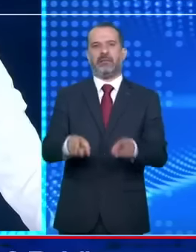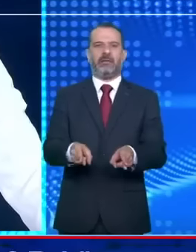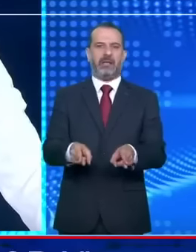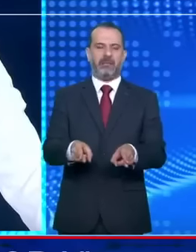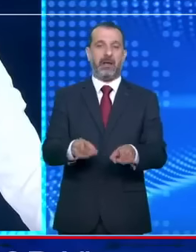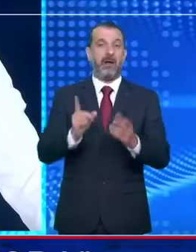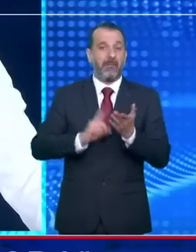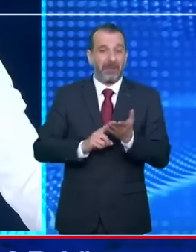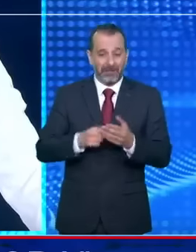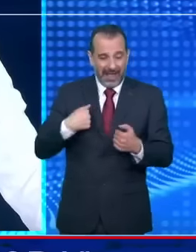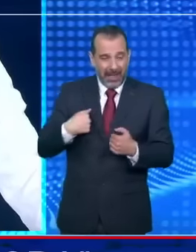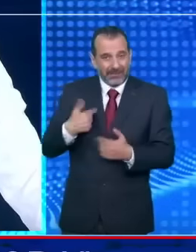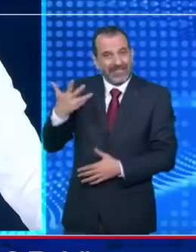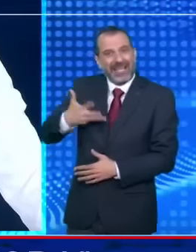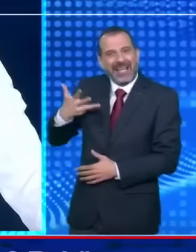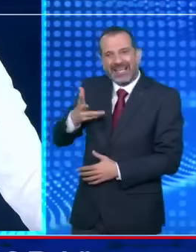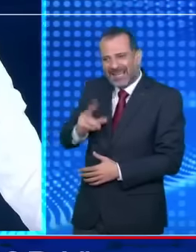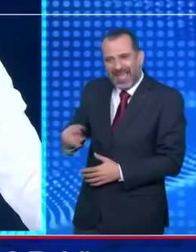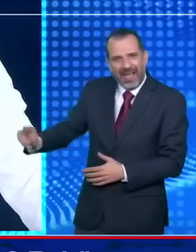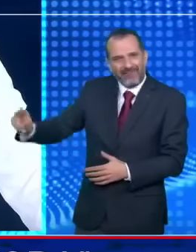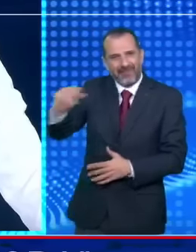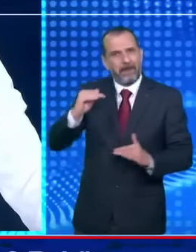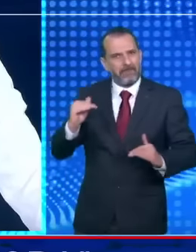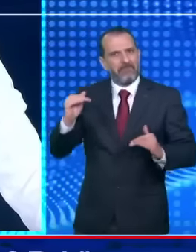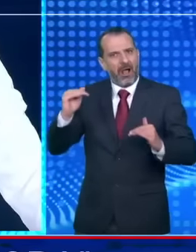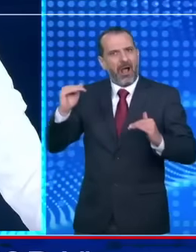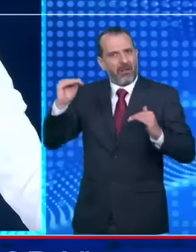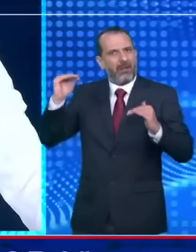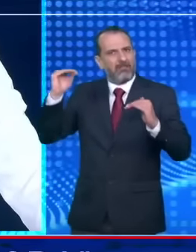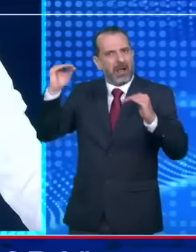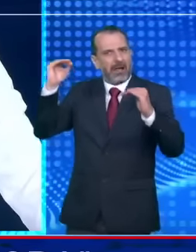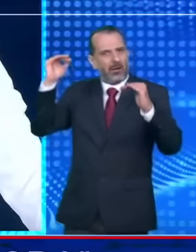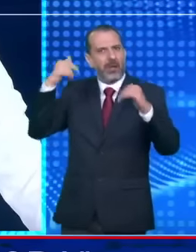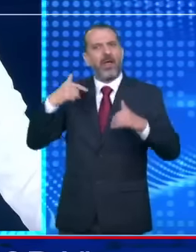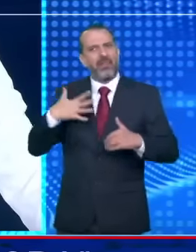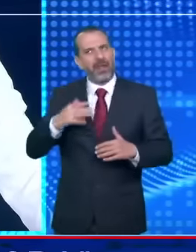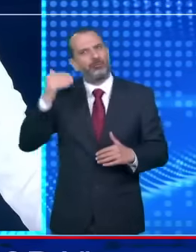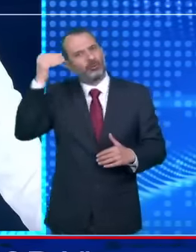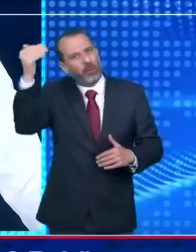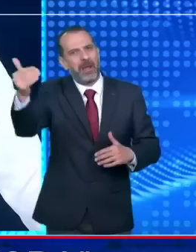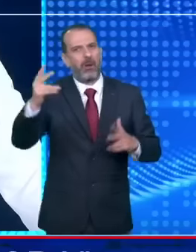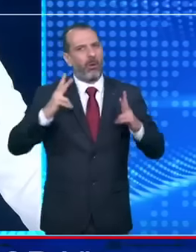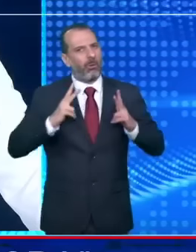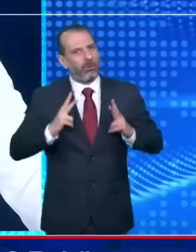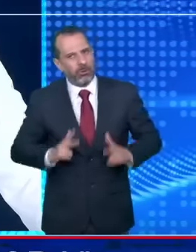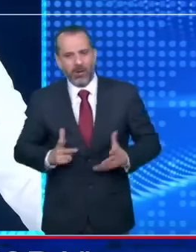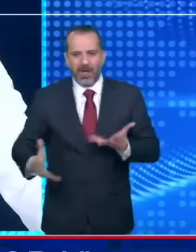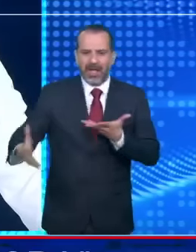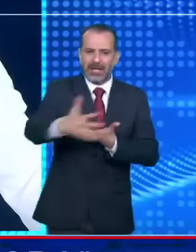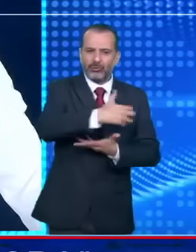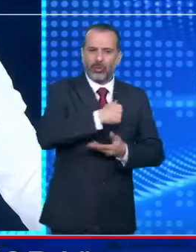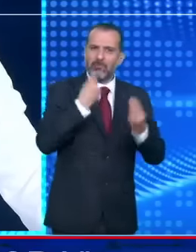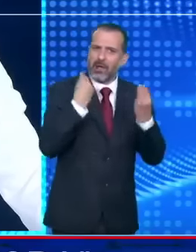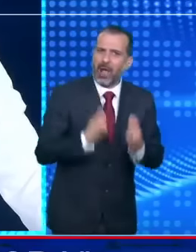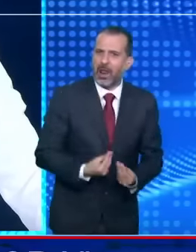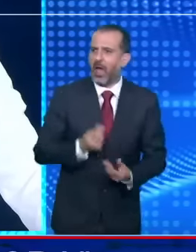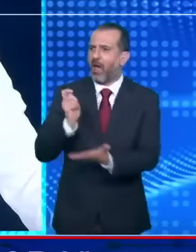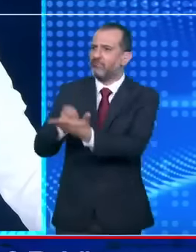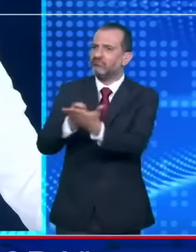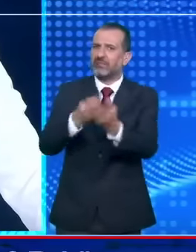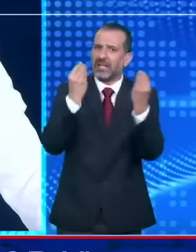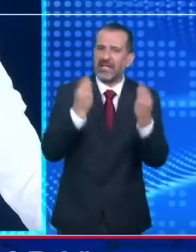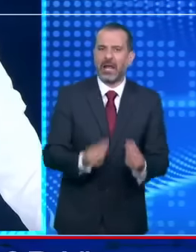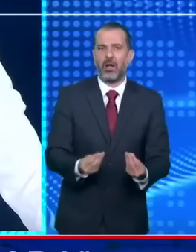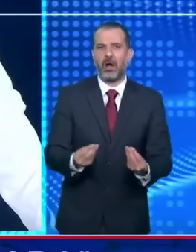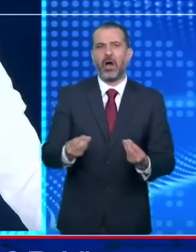η γενιά μου, όσο μεγαλώνει, να μπορεί να ζήσει, να δει την Ελλάδα και στην αγοραστική δύναμη και σε άλλους δείκτες θετικούς να